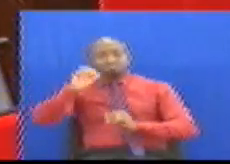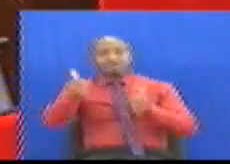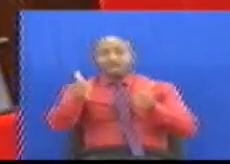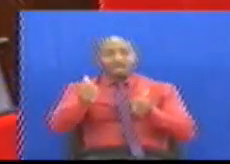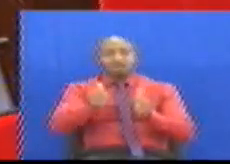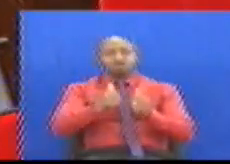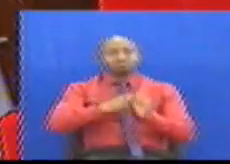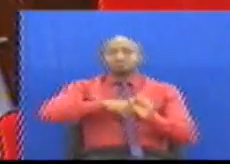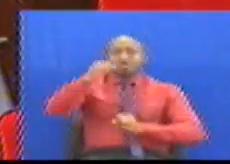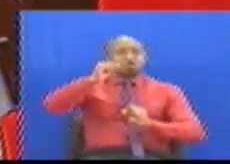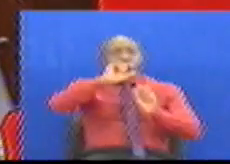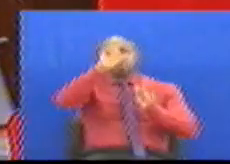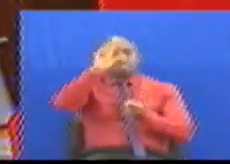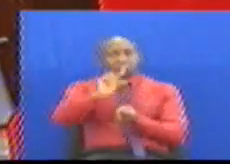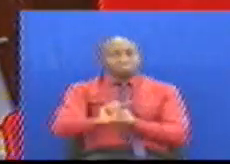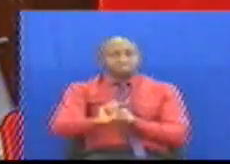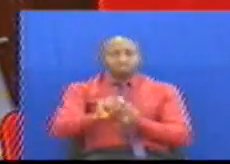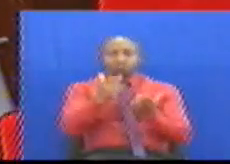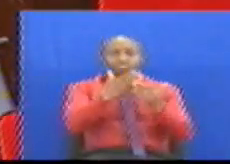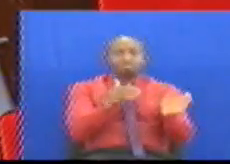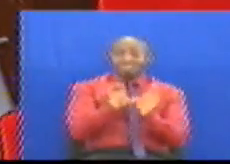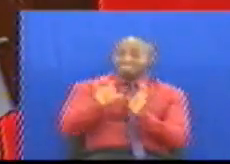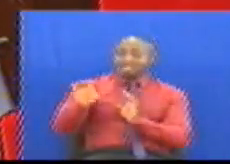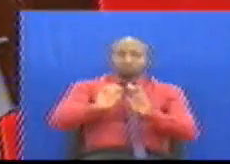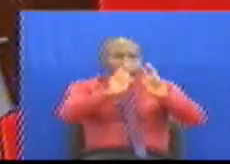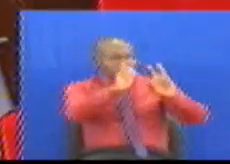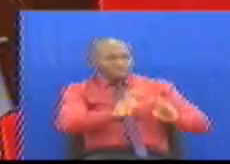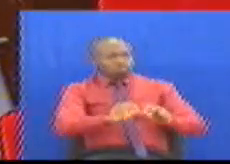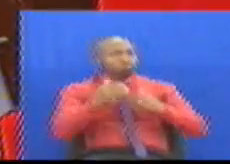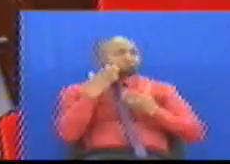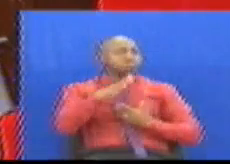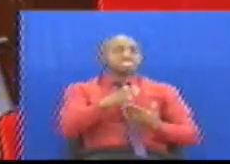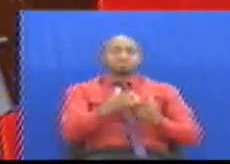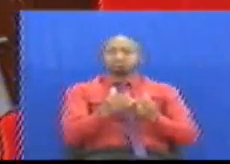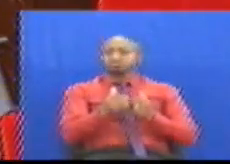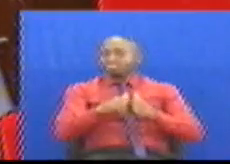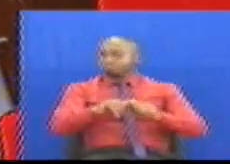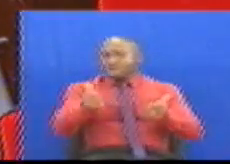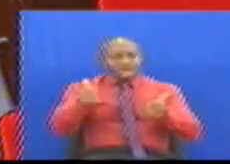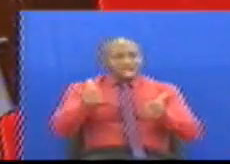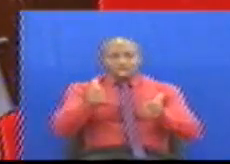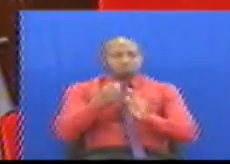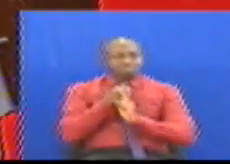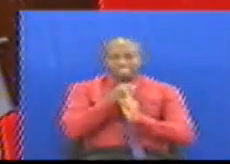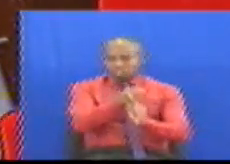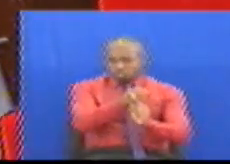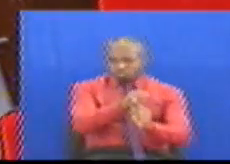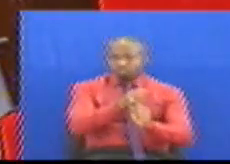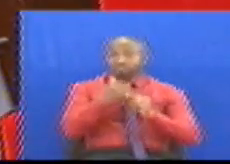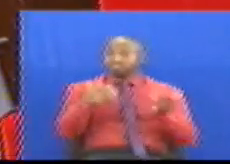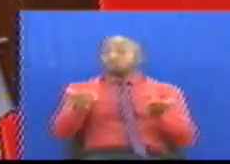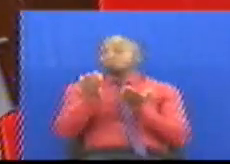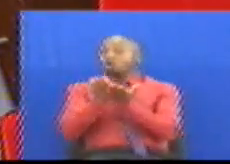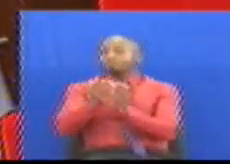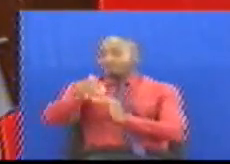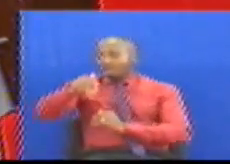vibaya kwa sababu kitengo cha ukaguzi hakijatiliwa umuhimu unaostahili. Ninaomba Mheshimiwa Waziri